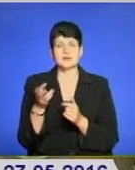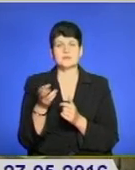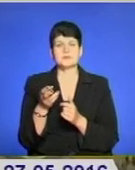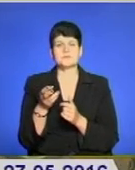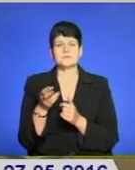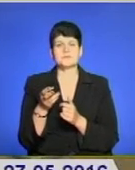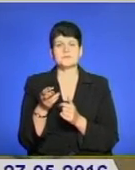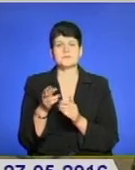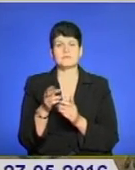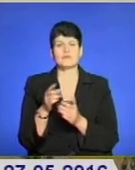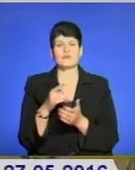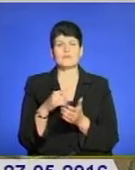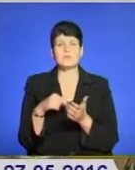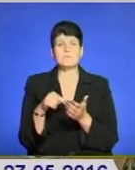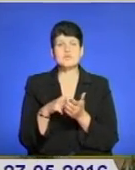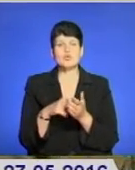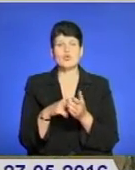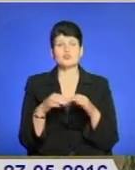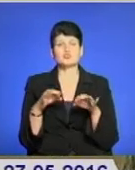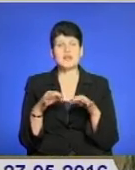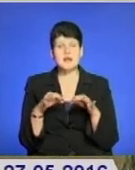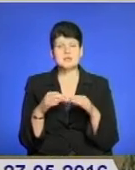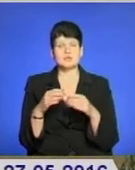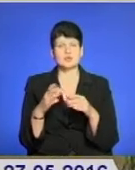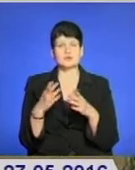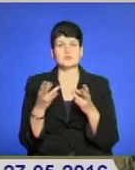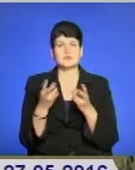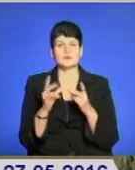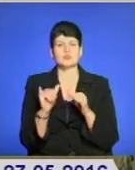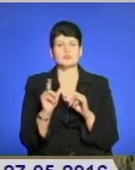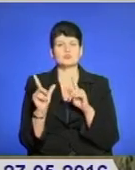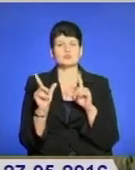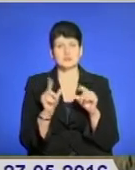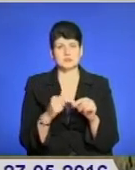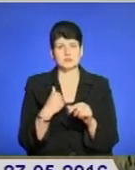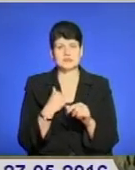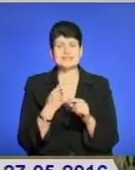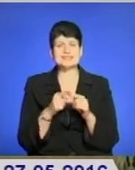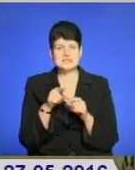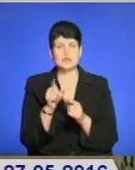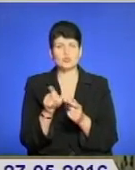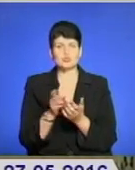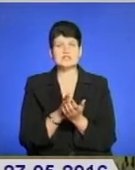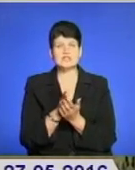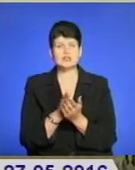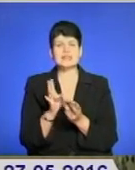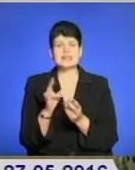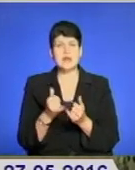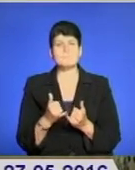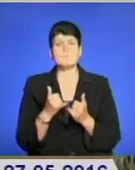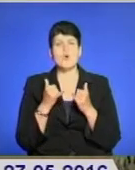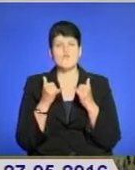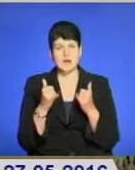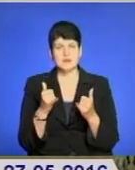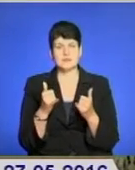можна сказати, міський транспорт, чи треба солдату по потребі виїхати. Я думаю, що ці люди заслужили на повагу.